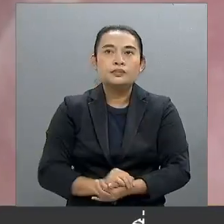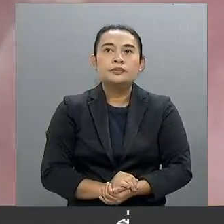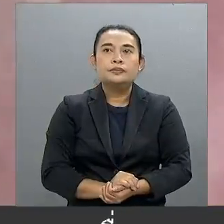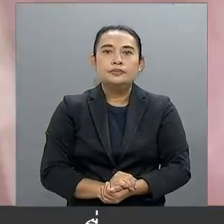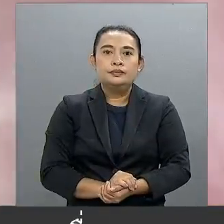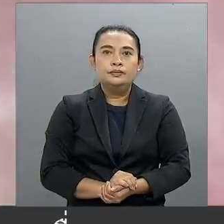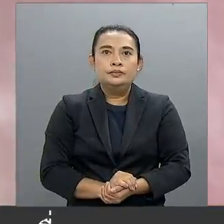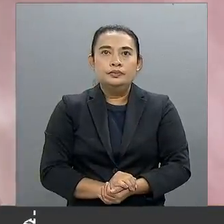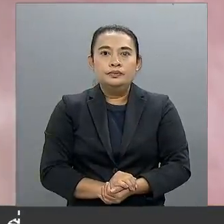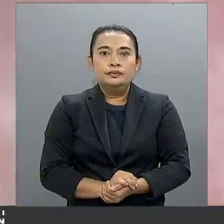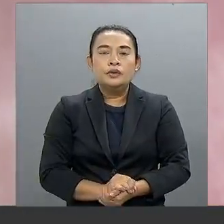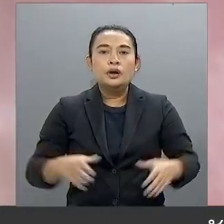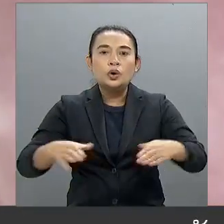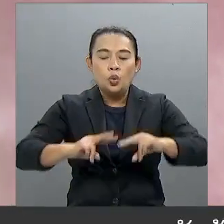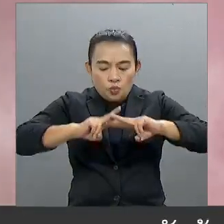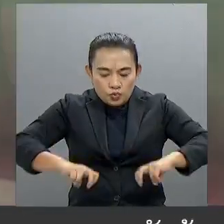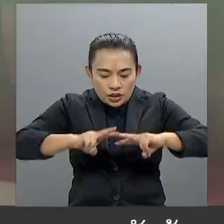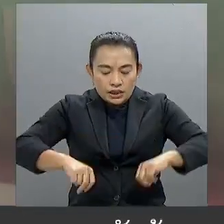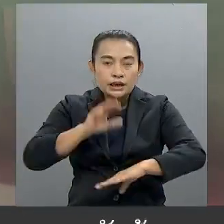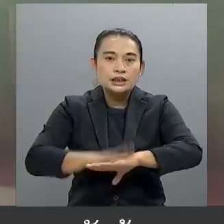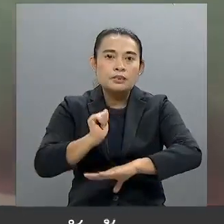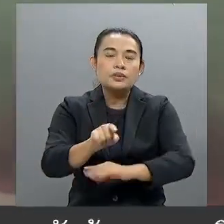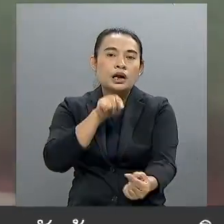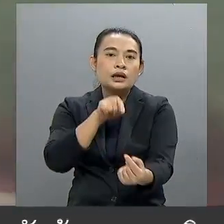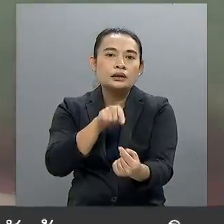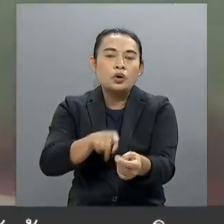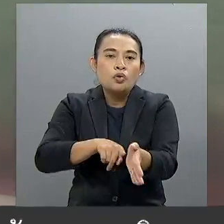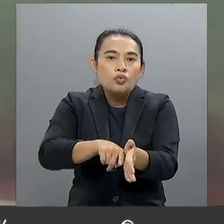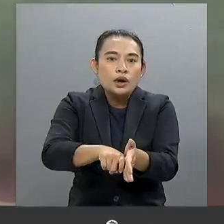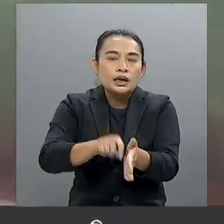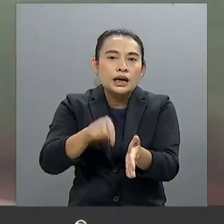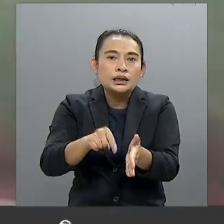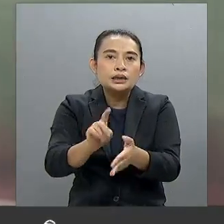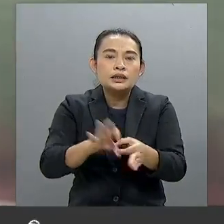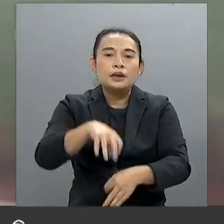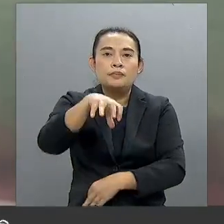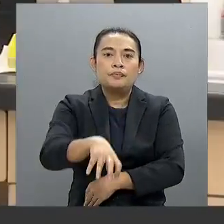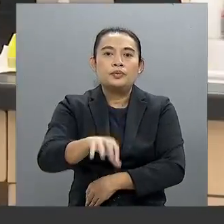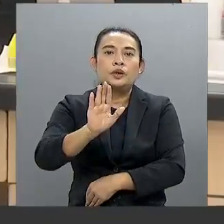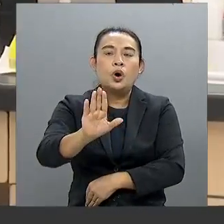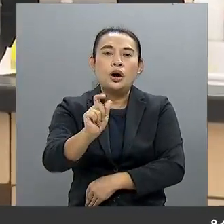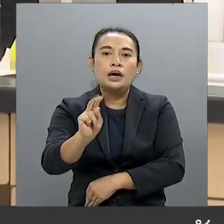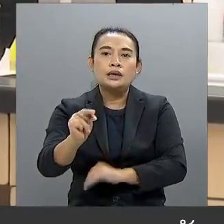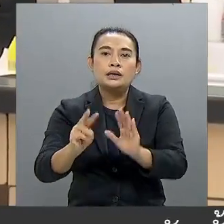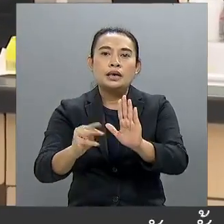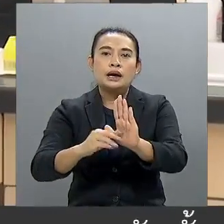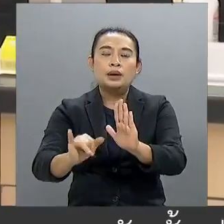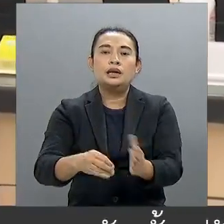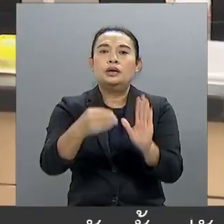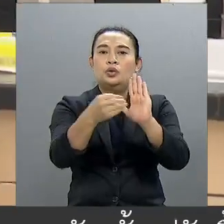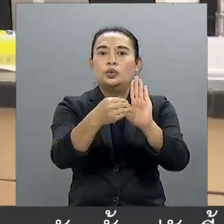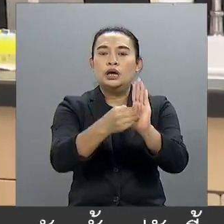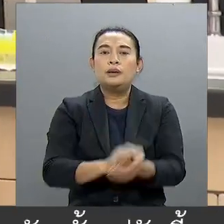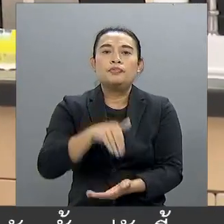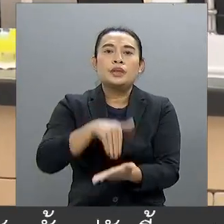กลุ่มวิจัยศูนย์เชี่ยวชาญเฉพาะทางด้านไวรัสวิทยาคลินิกสำนักอนามัยกรุงเทพมหานครและศูนย์บริการโลหิตแห่งชาติขอขอบคุณฮี